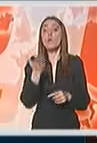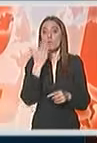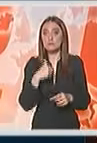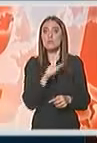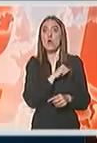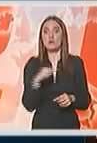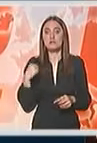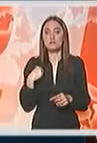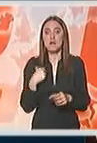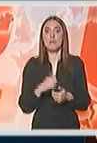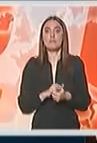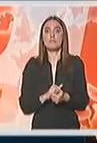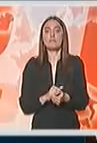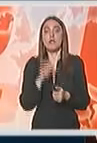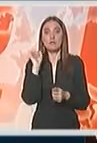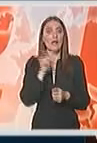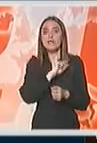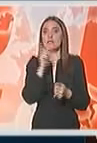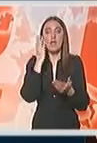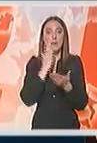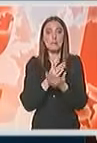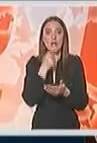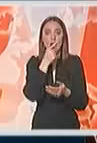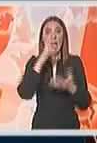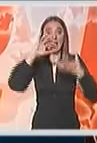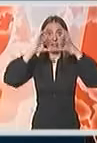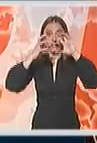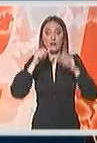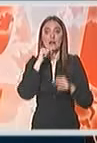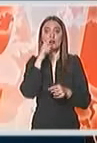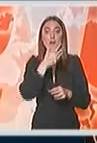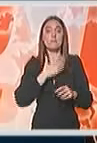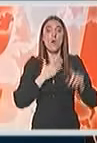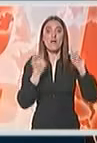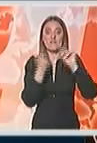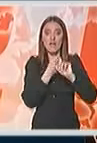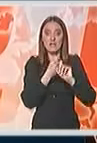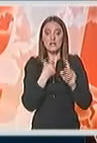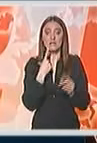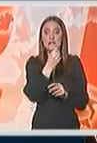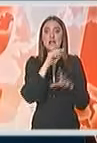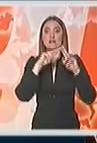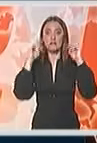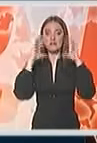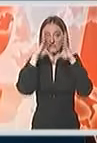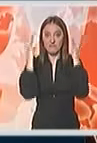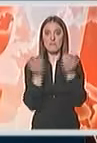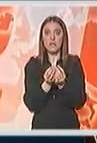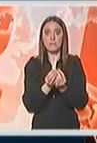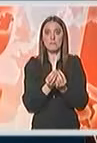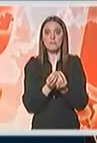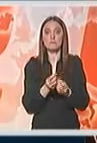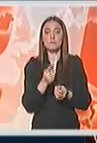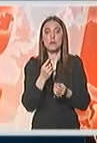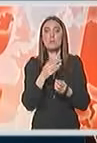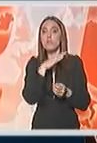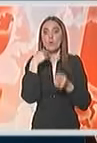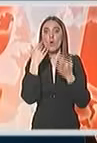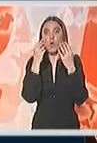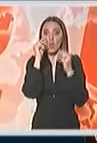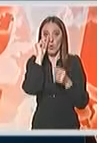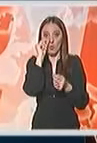sam, da nije bilo, dakle, interneta i te moje veze sa svim... Sa toliko ljudi,